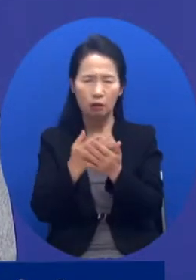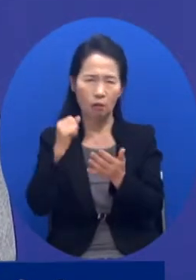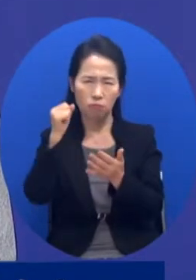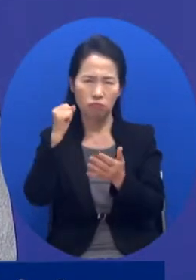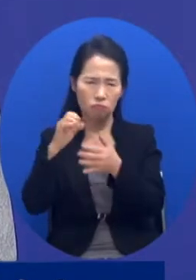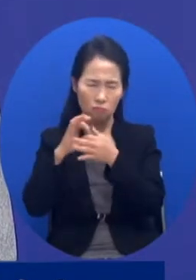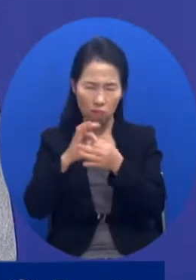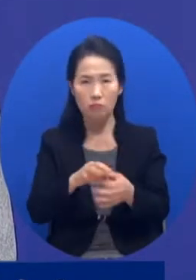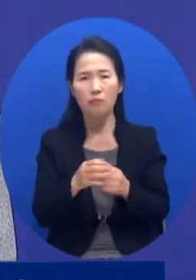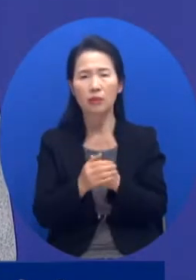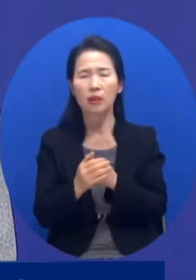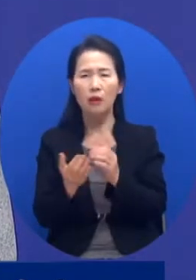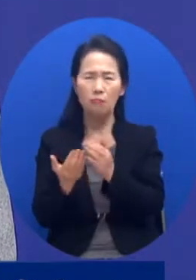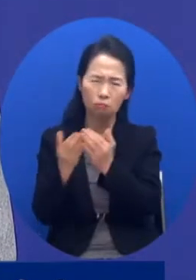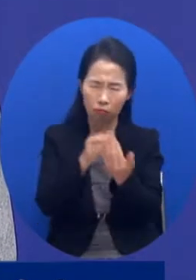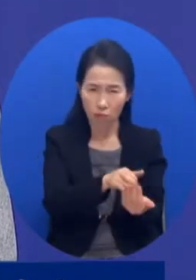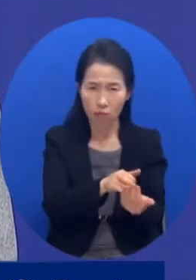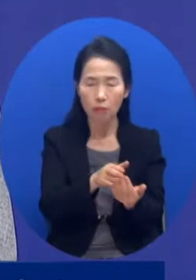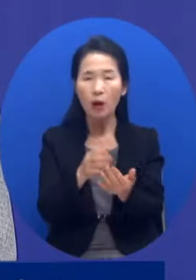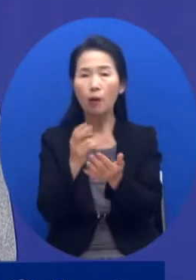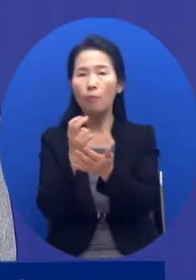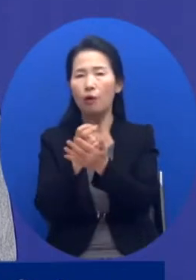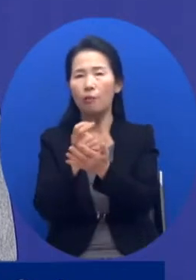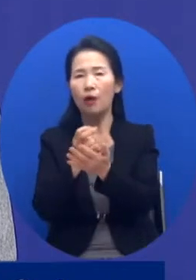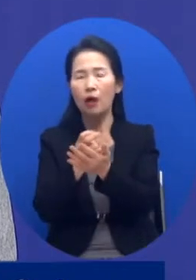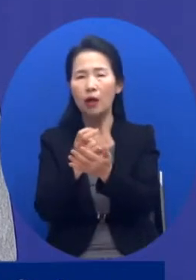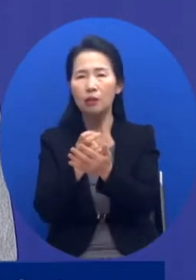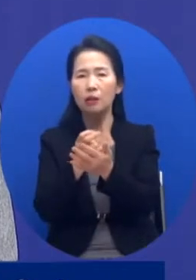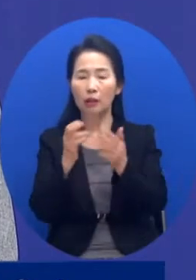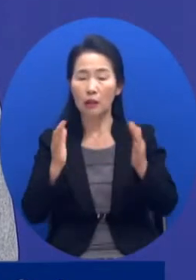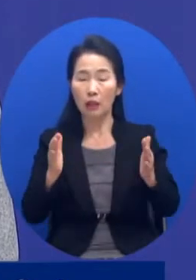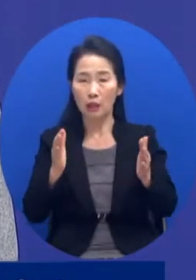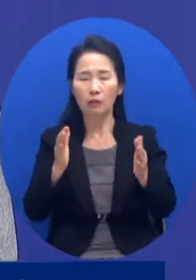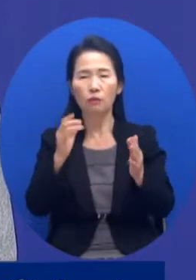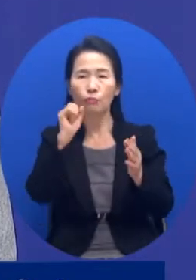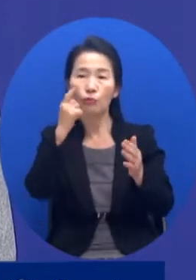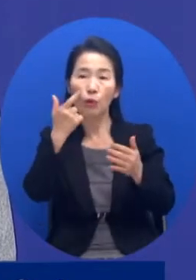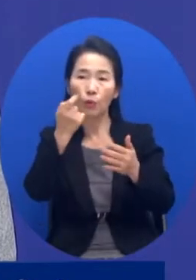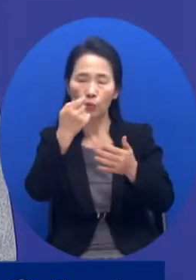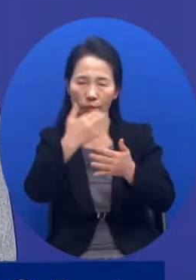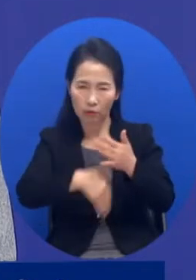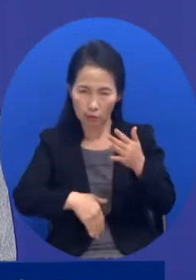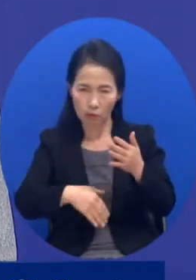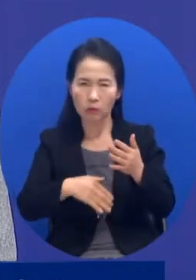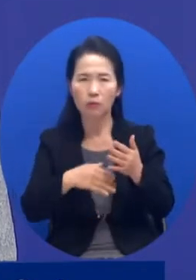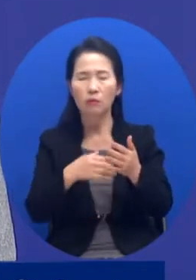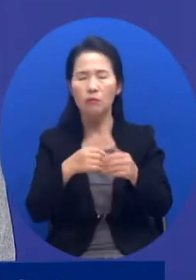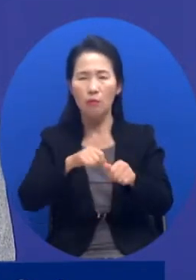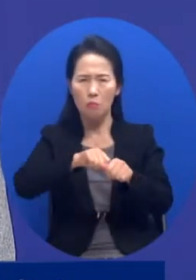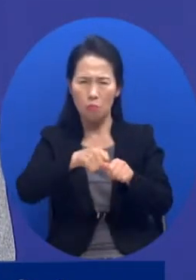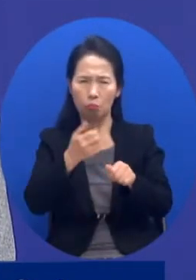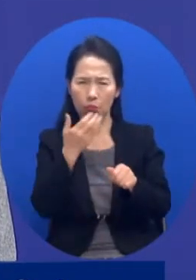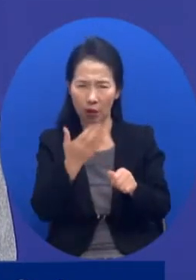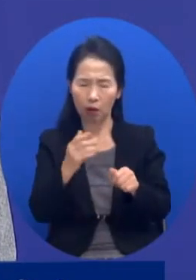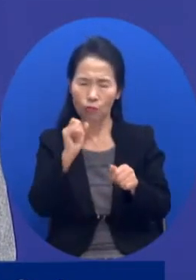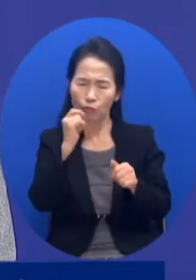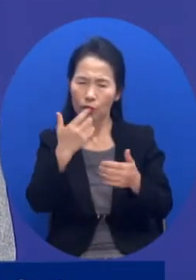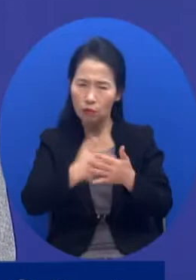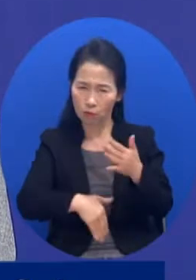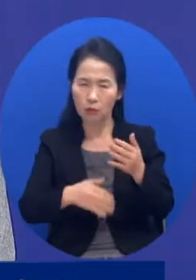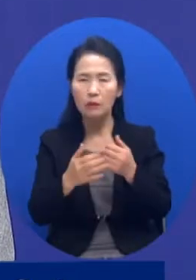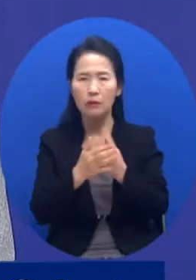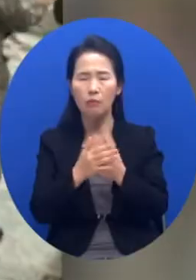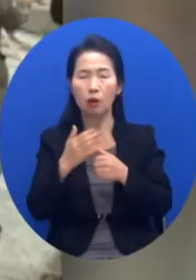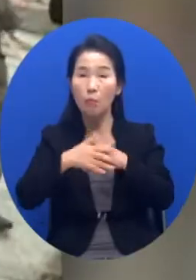세월호 참사와 관련한 법안의 공소시효가 6개월 남은 가운데 목회자들이 릴레이 단식에 나섰습니다. 박세현